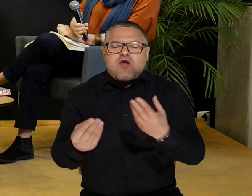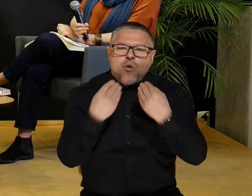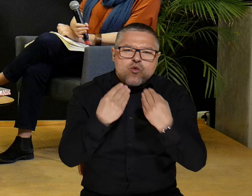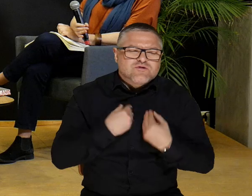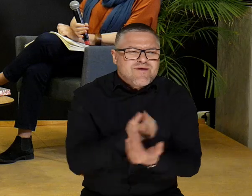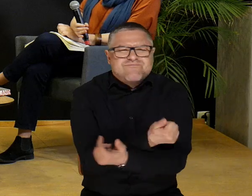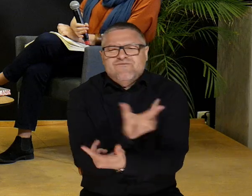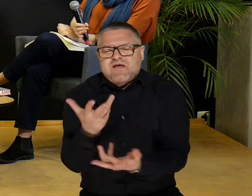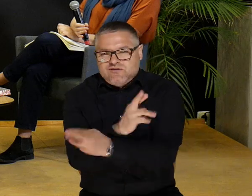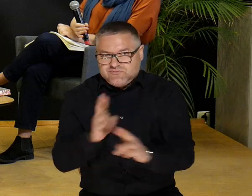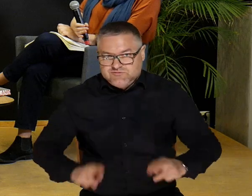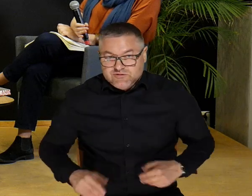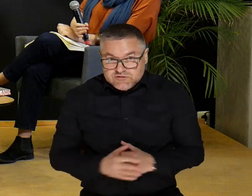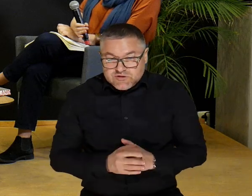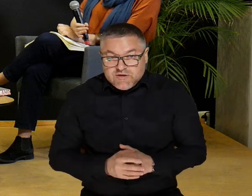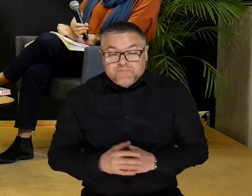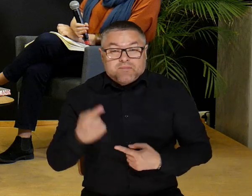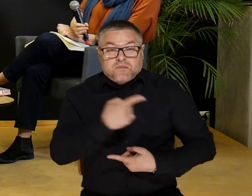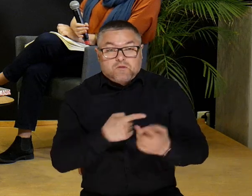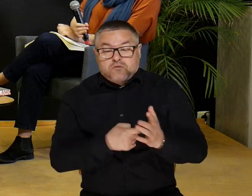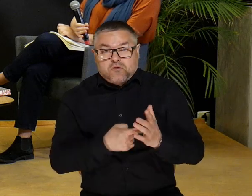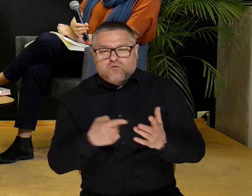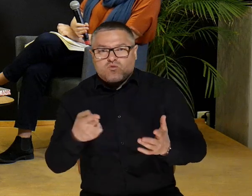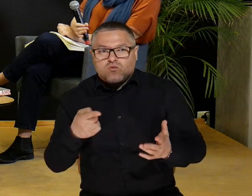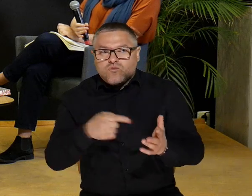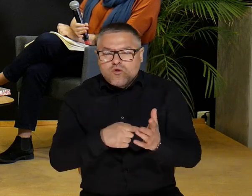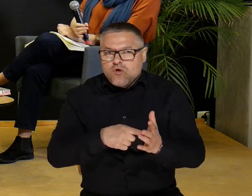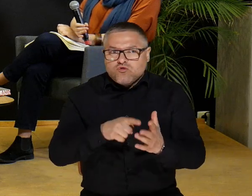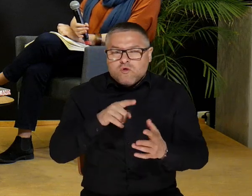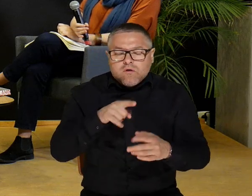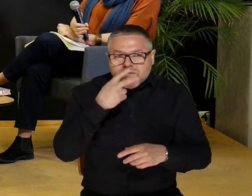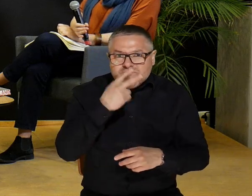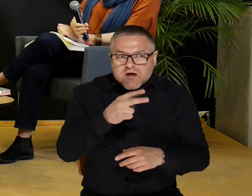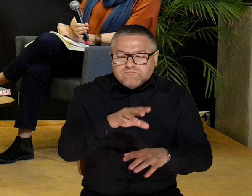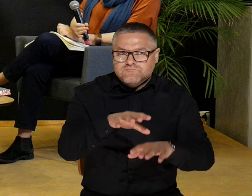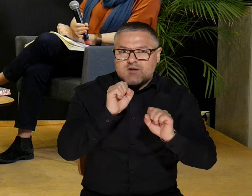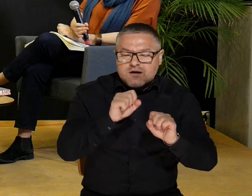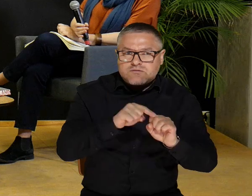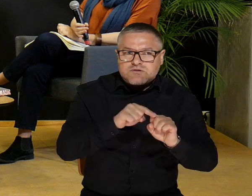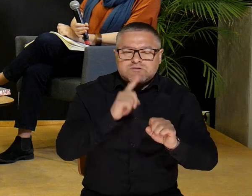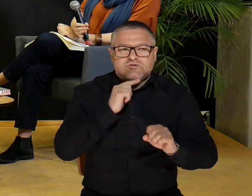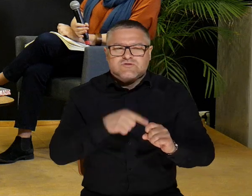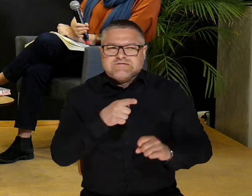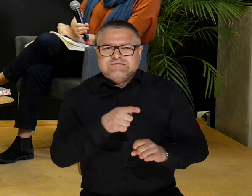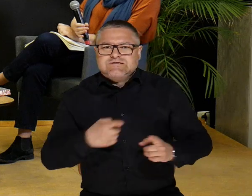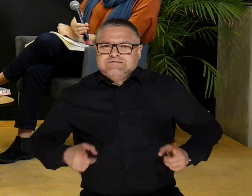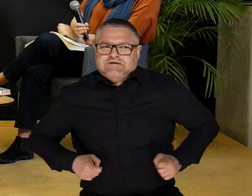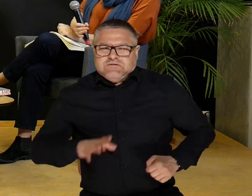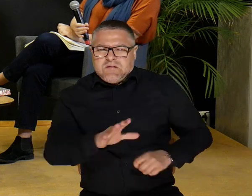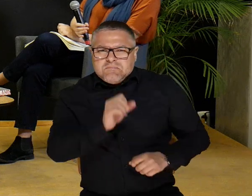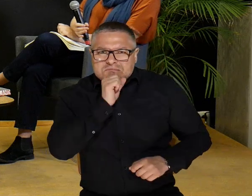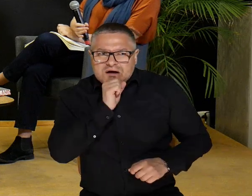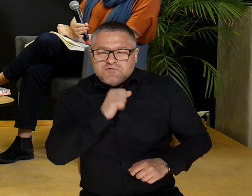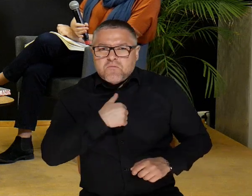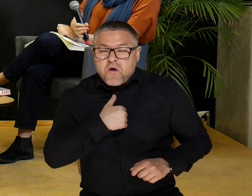mnie wielu rzeczy. Chyba to było coś takiego, czyli to był taki, nie wiem, takie ukłucie zazdrości może, bo